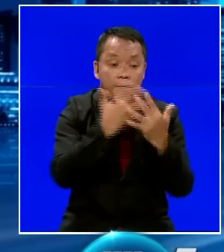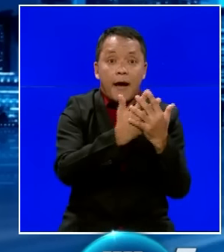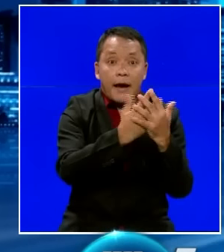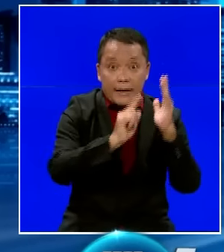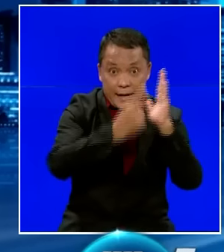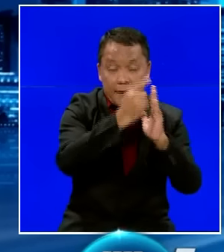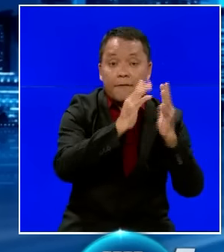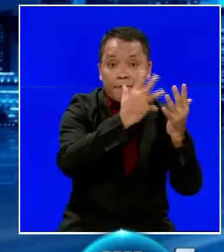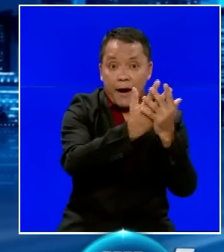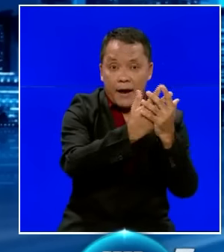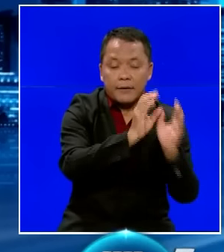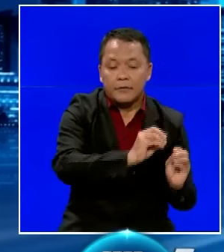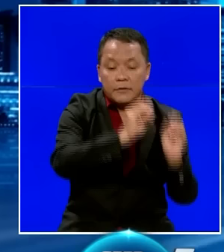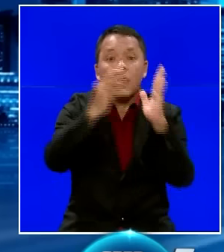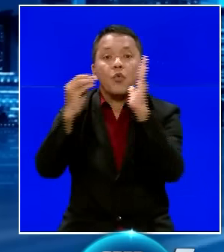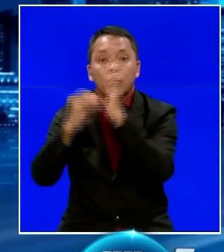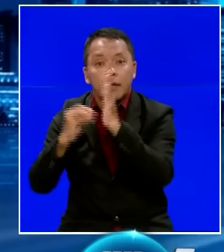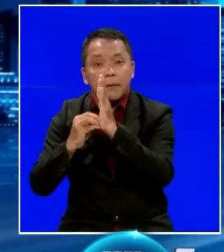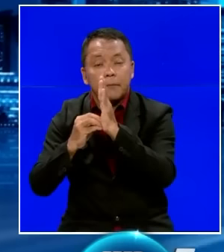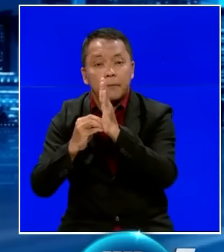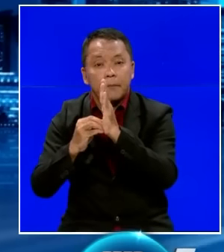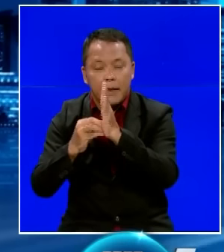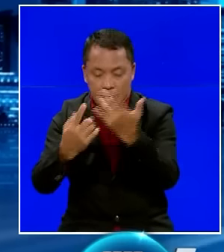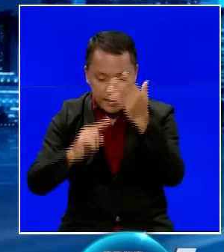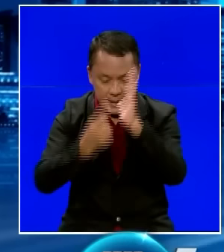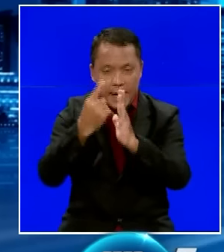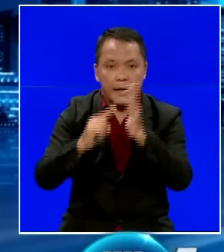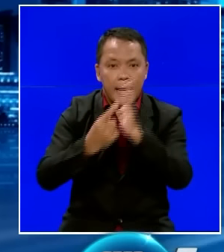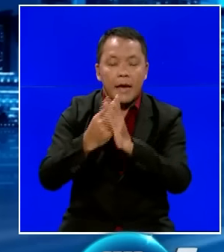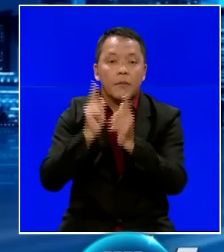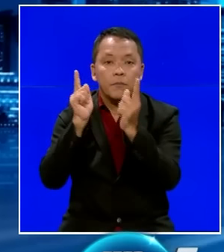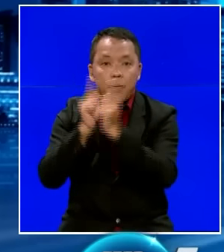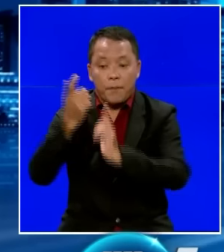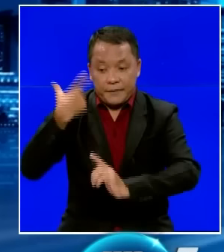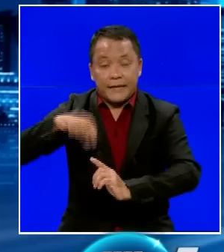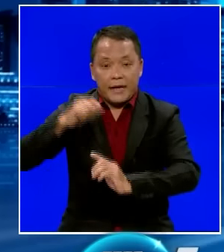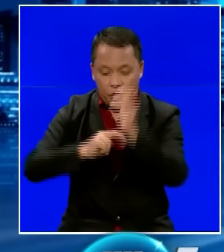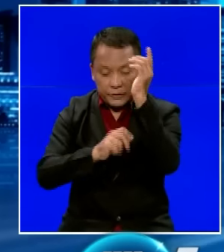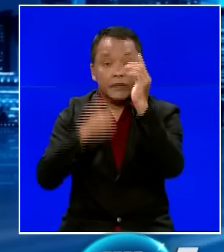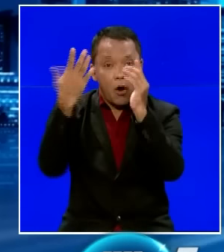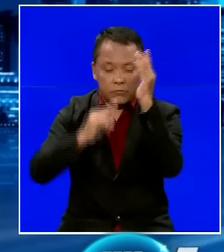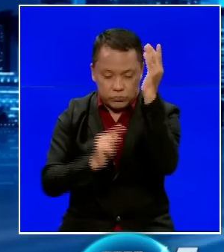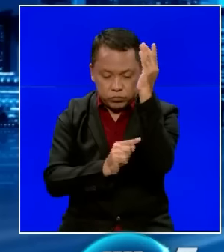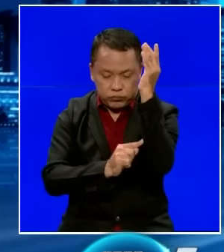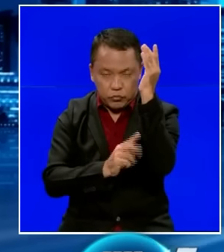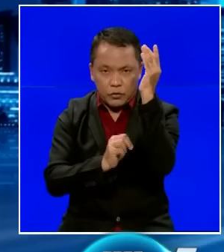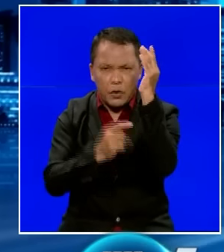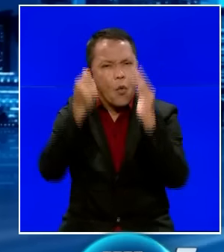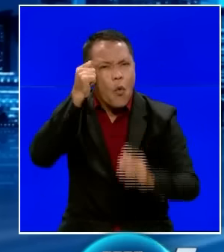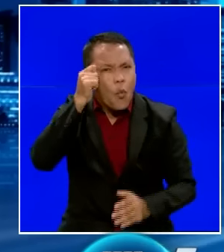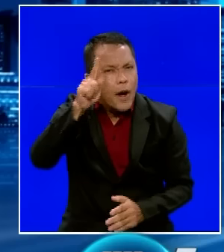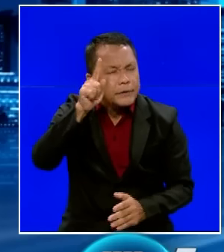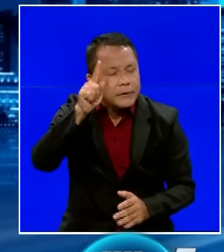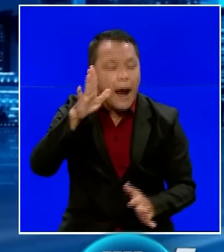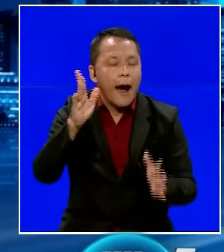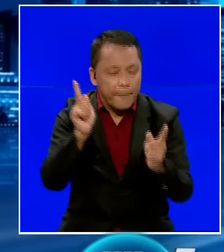งแรกเสร็จปุ๊บค่อยเอามากรุงเทพได้แต่ครั้งแรกต้องไปปรากฏตัวต่อหน้าศาลที่นครศรีธรรมราชก็อาจจะอยู่สักวันนึงนะ